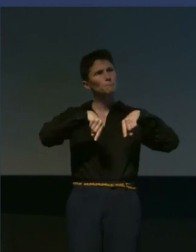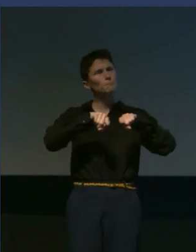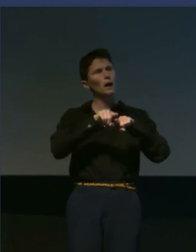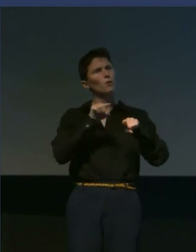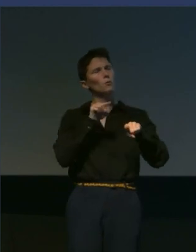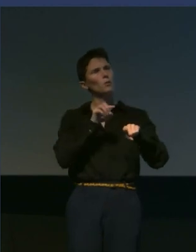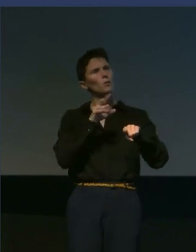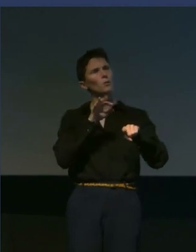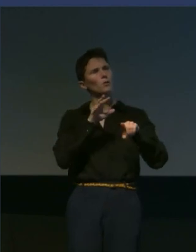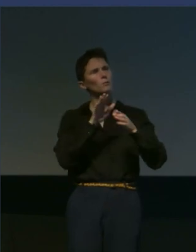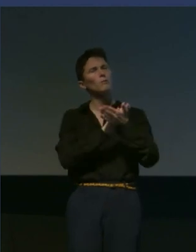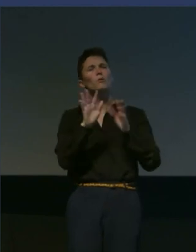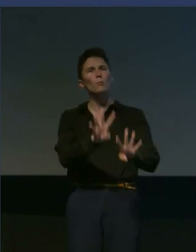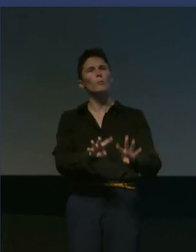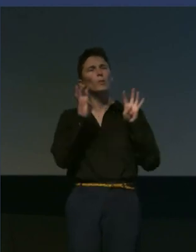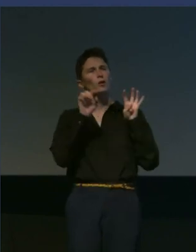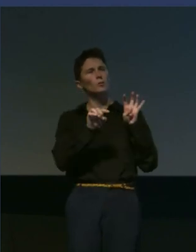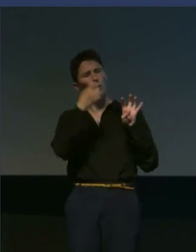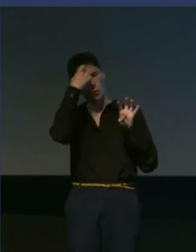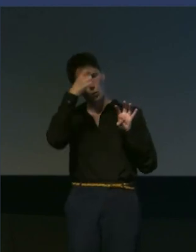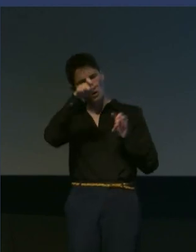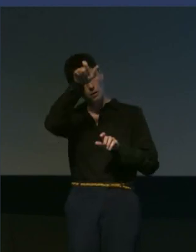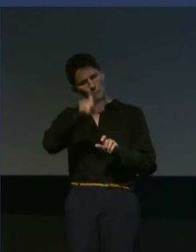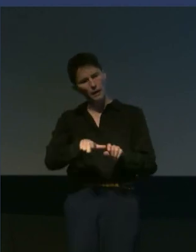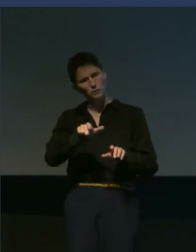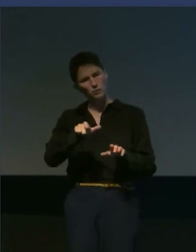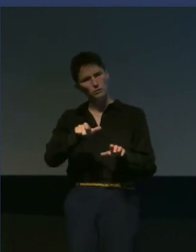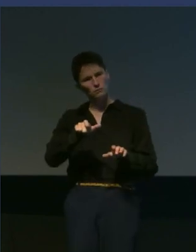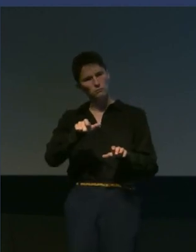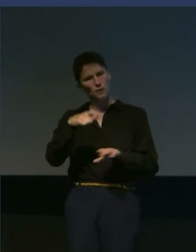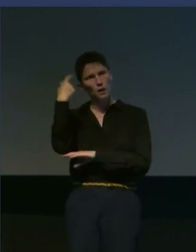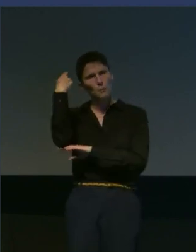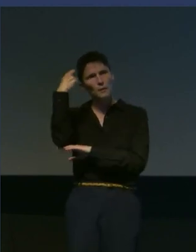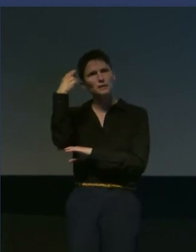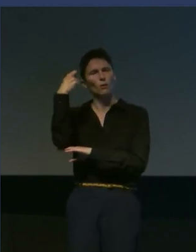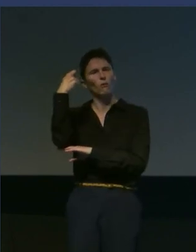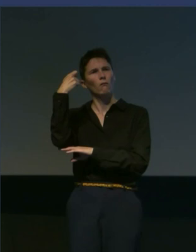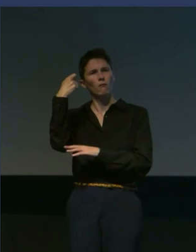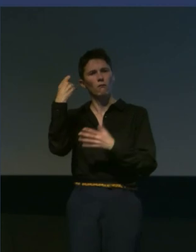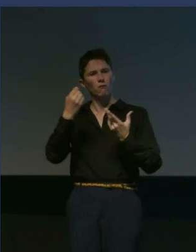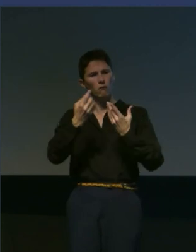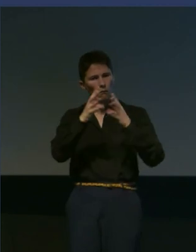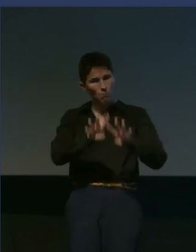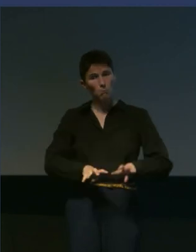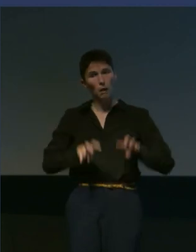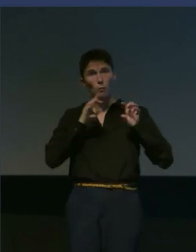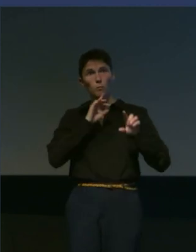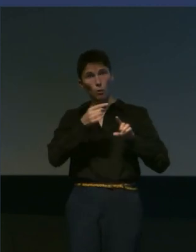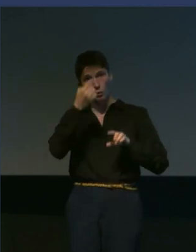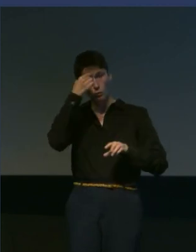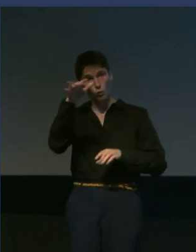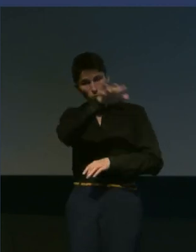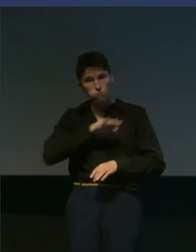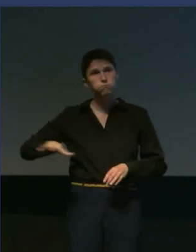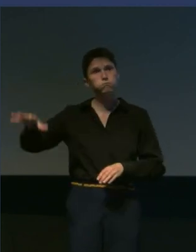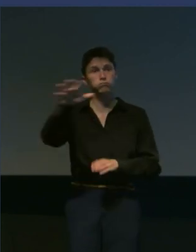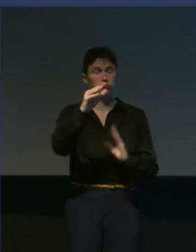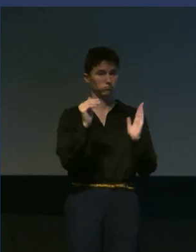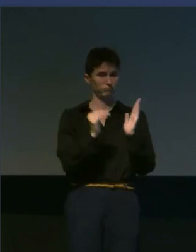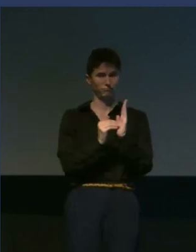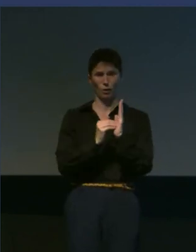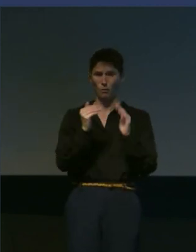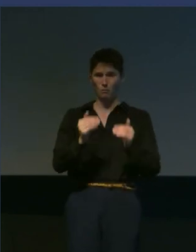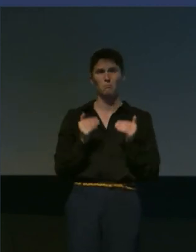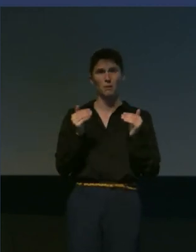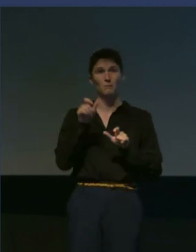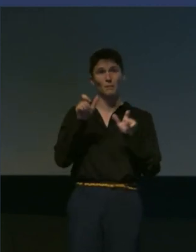Je me sens que c'est le président, la présidente du Parlement qui l'a commandé pour être nommé. Et encore une fois, il y avait des gens, quand on